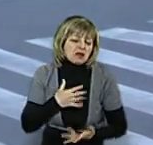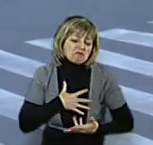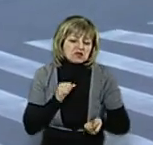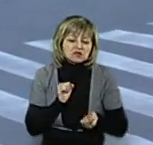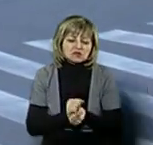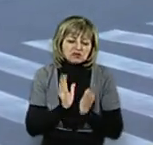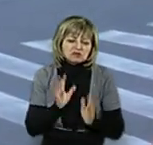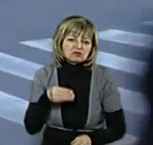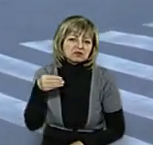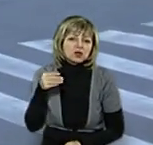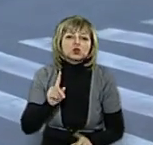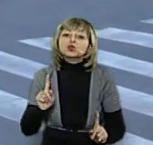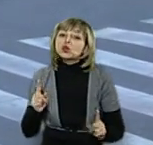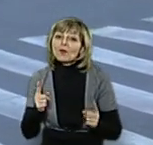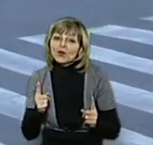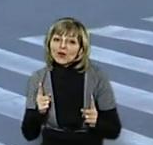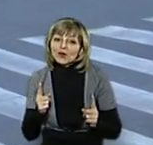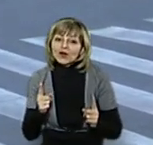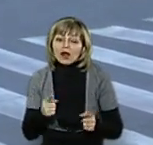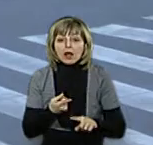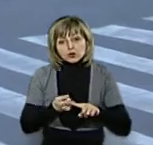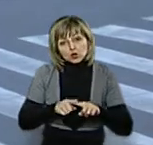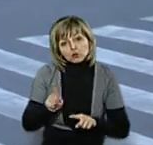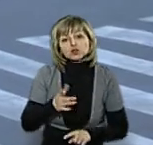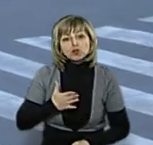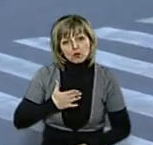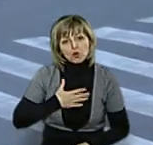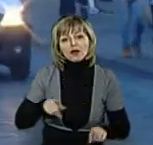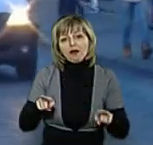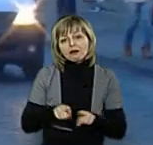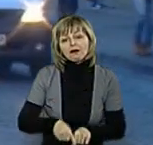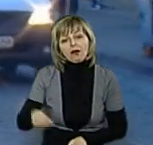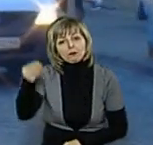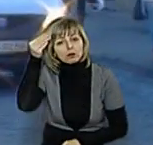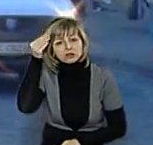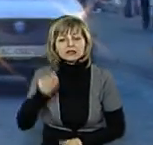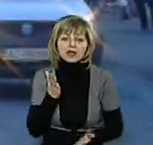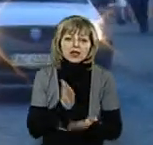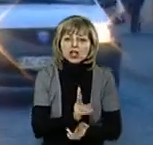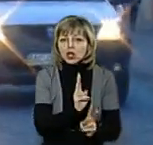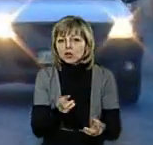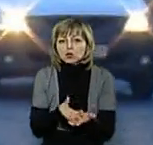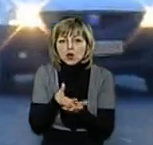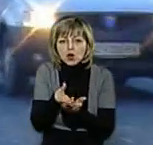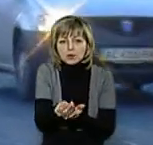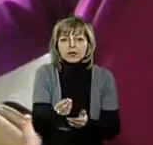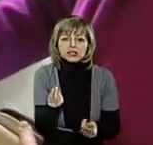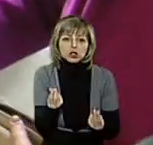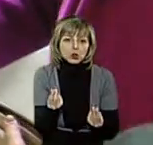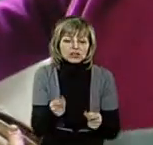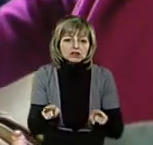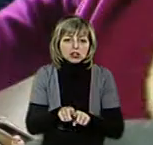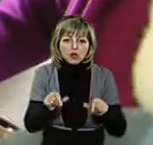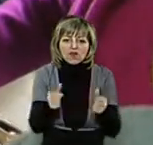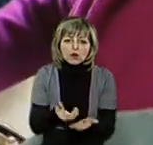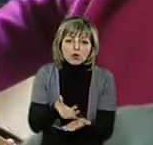ними розраховуюсь. Чому? Тому що така моя громадська позиція. Є і ті, хто платить за проїзд готівкою. Таку